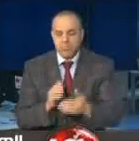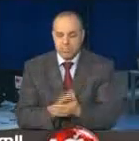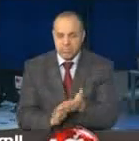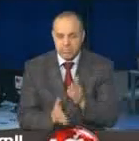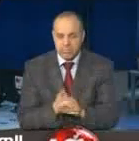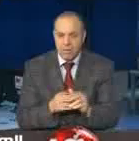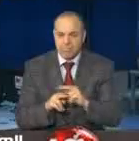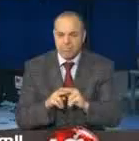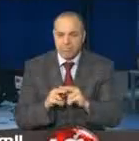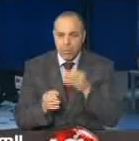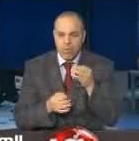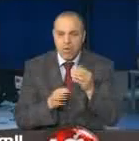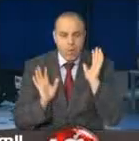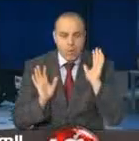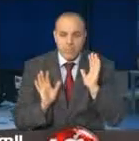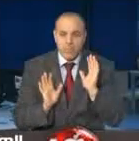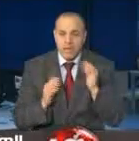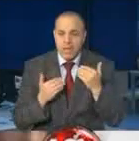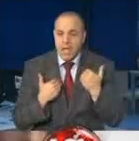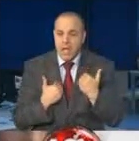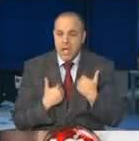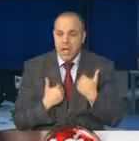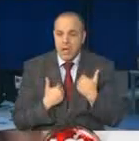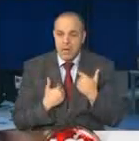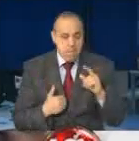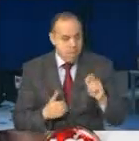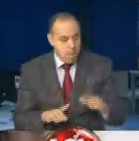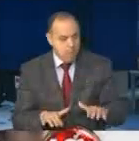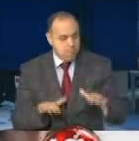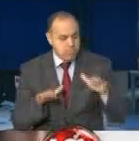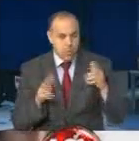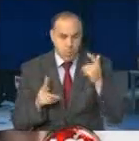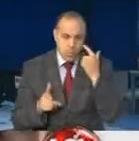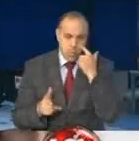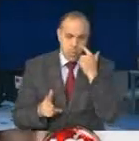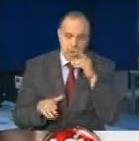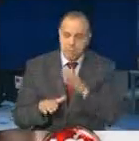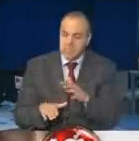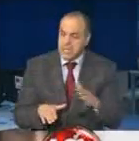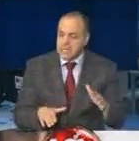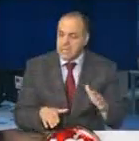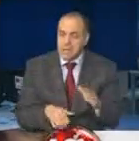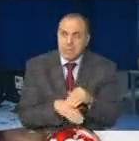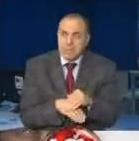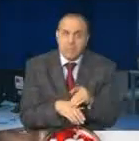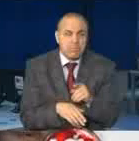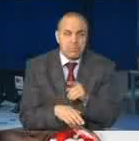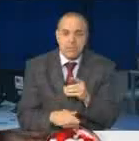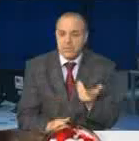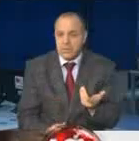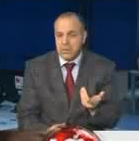شيء. فاكل المطار معناها لهنية هذه تعبت بالميل المدرسة لهنية والشنطة مساكين معناها كلف لاليس فاستها